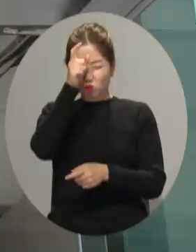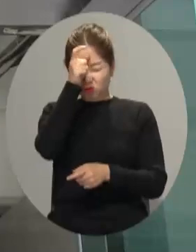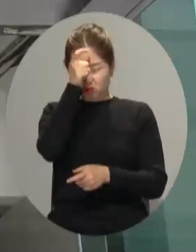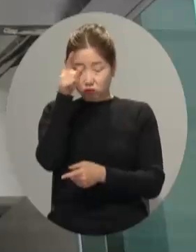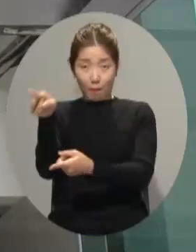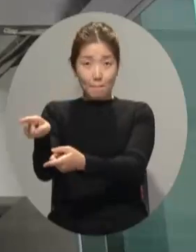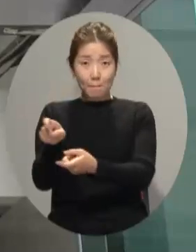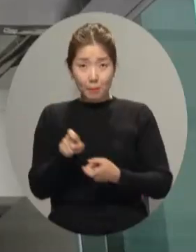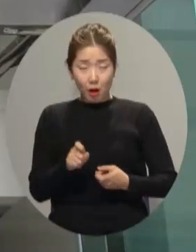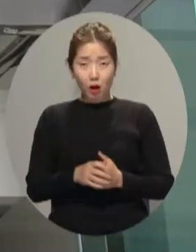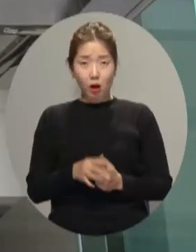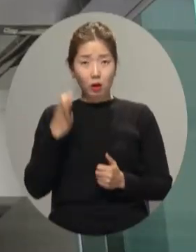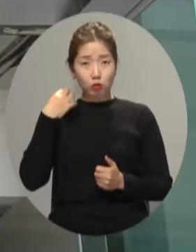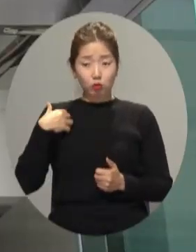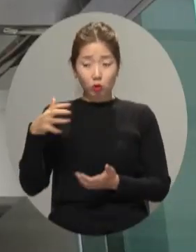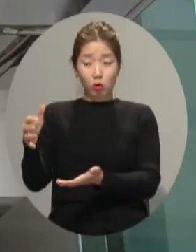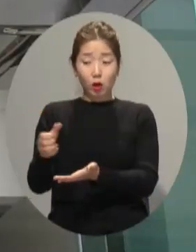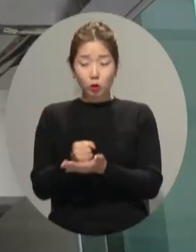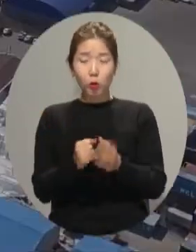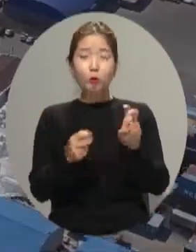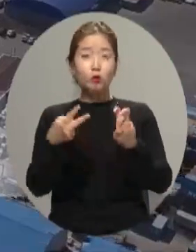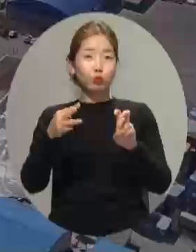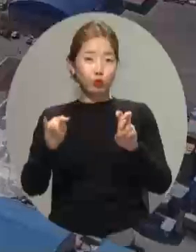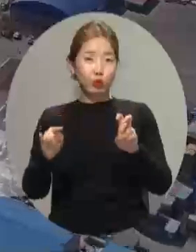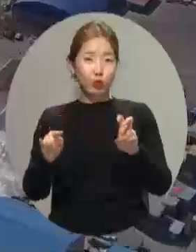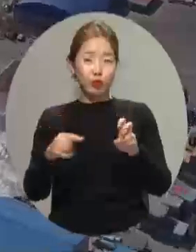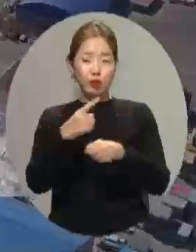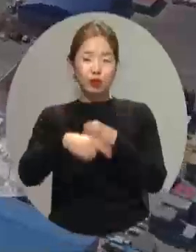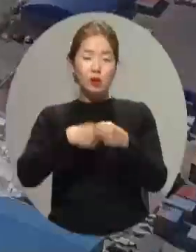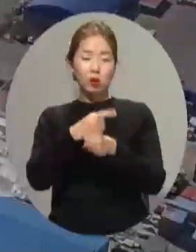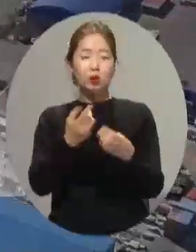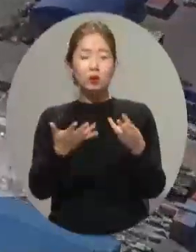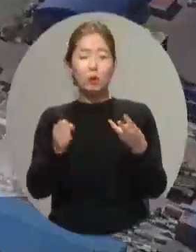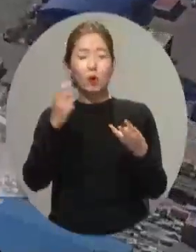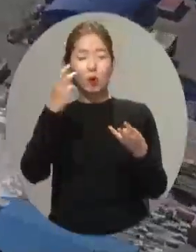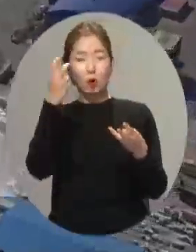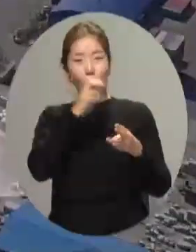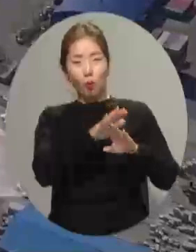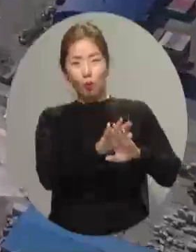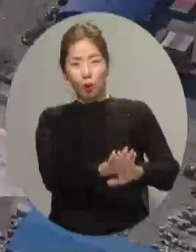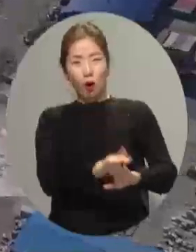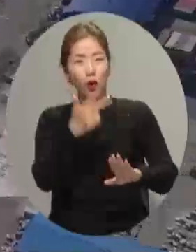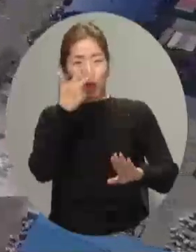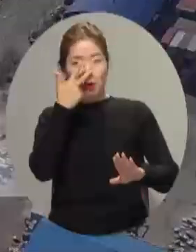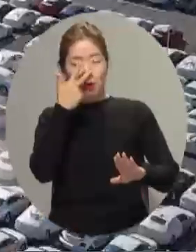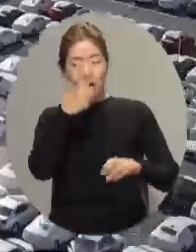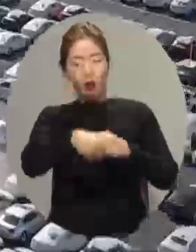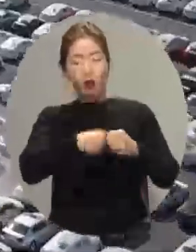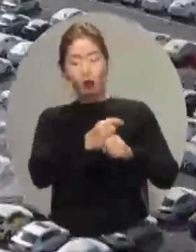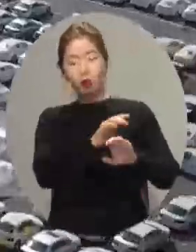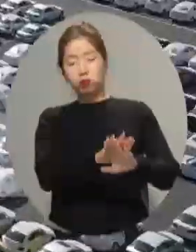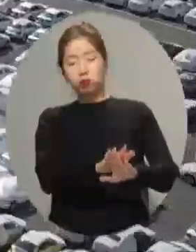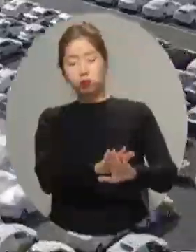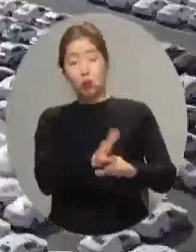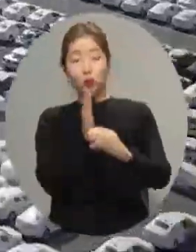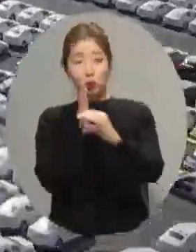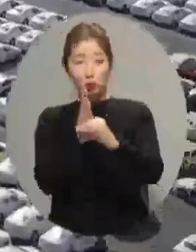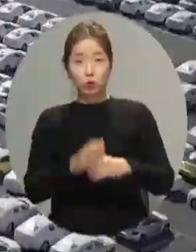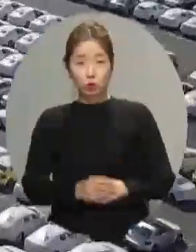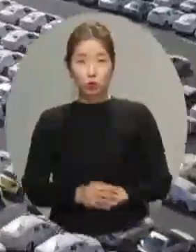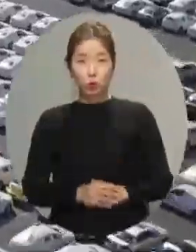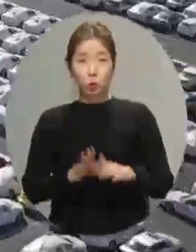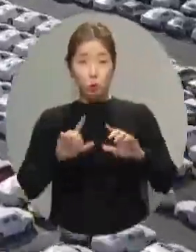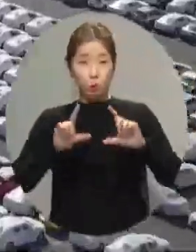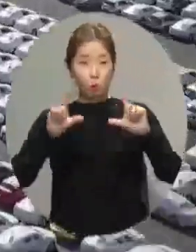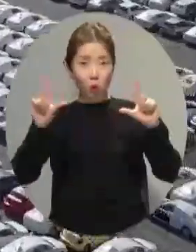전북고속. 중국에서 들여온 버스 20대는 연간 3억 원의 보관료까지 물며 평택항에 1년째 발이 묶였습니다.